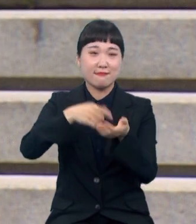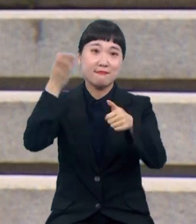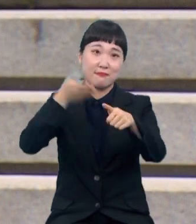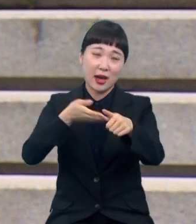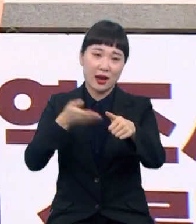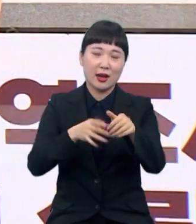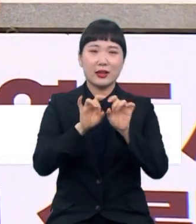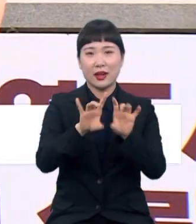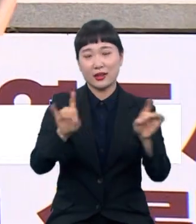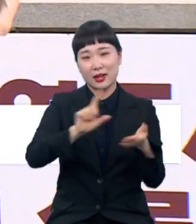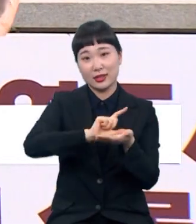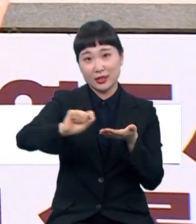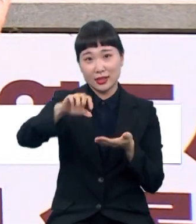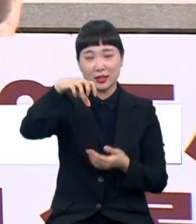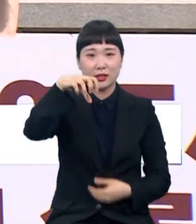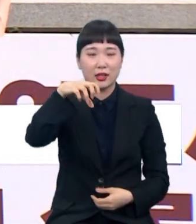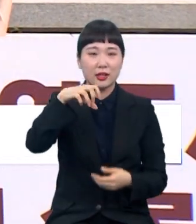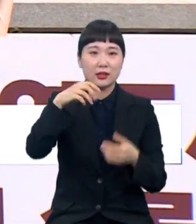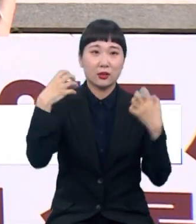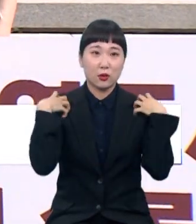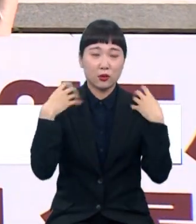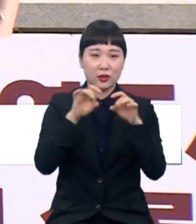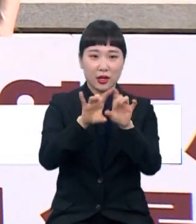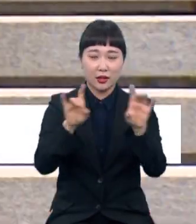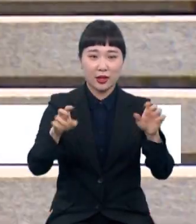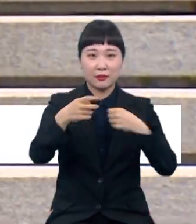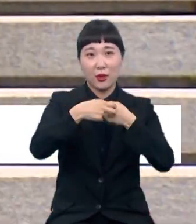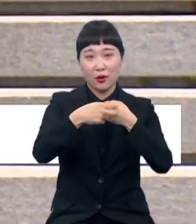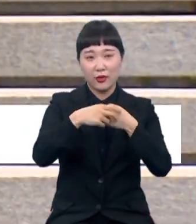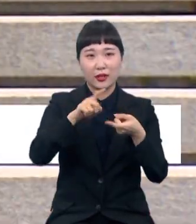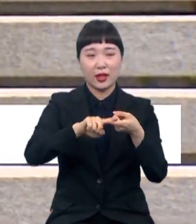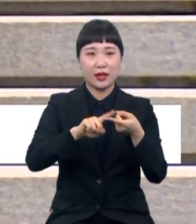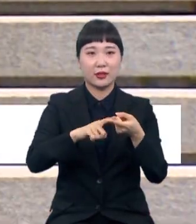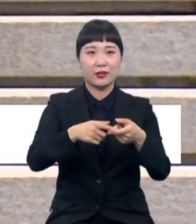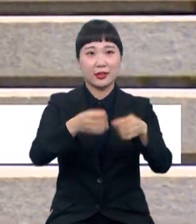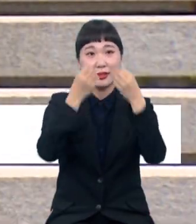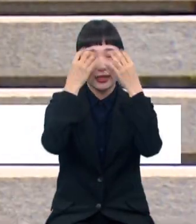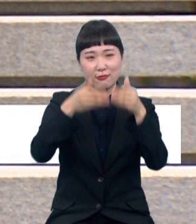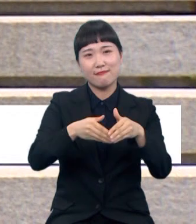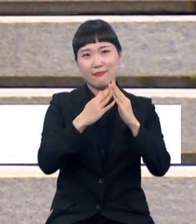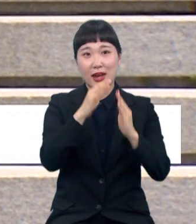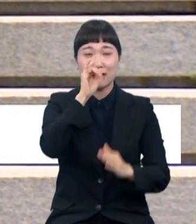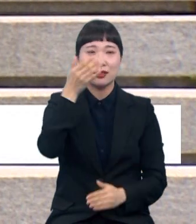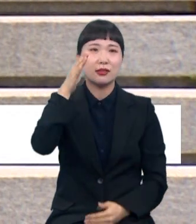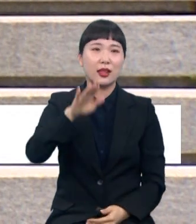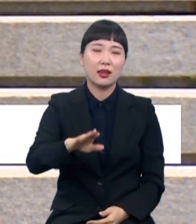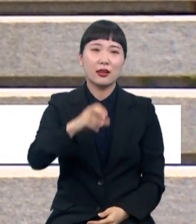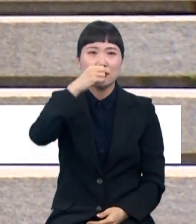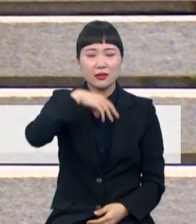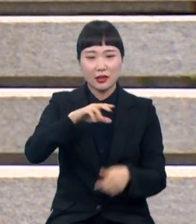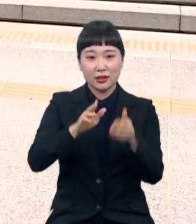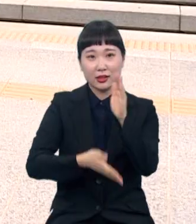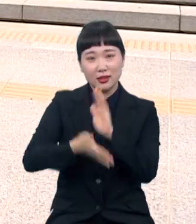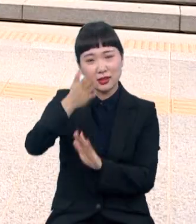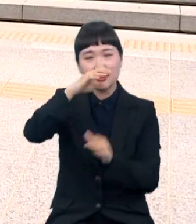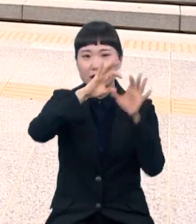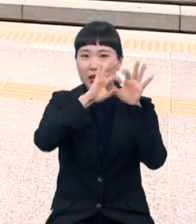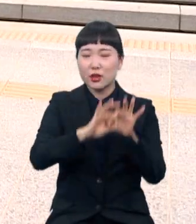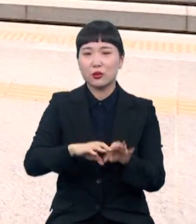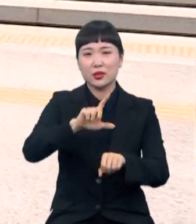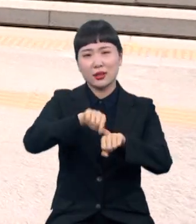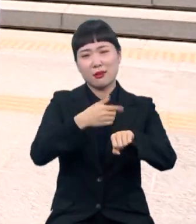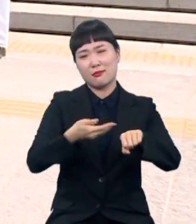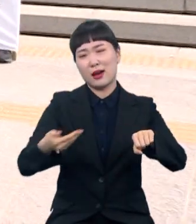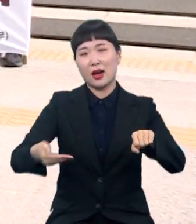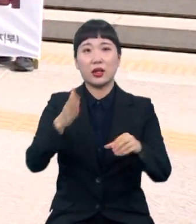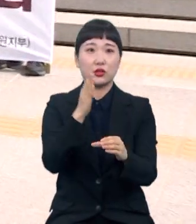앞다퉈 지방의료원 설립에 박차를 가하고 있는데 인천시는 시간만 끌고 있다며 강하게 반발했습니다.